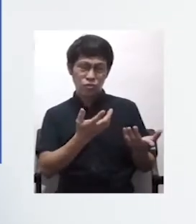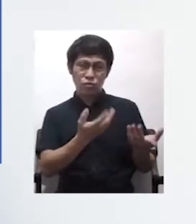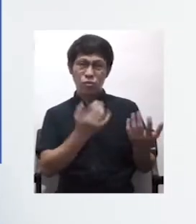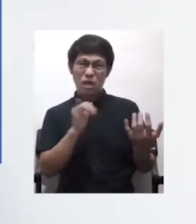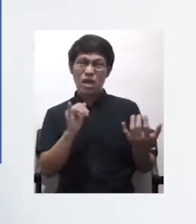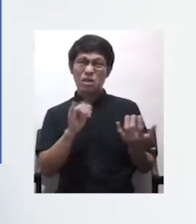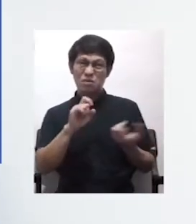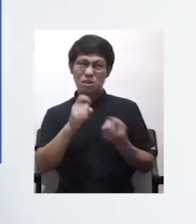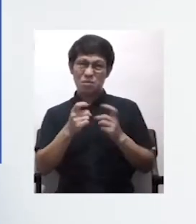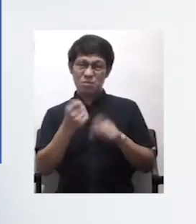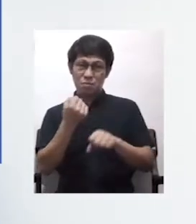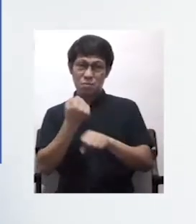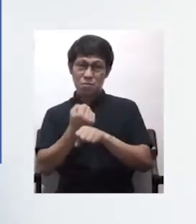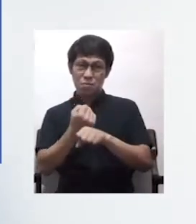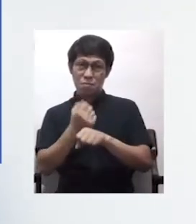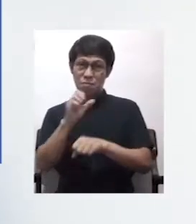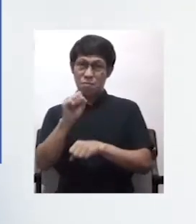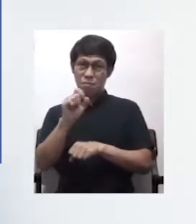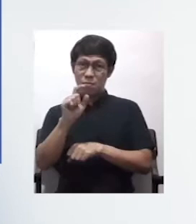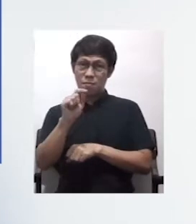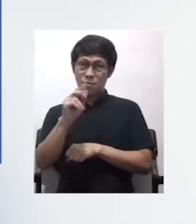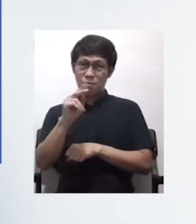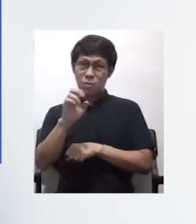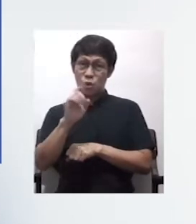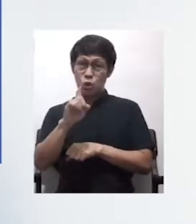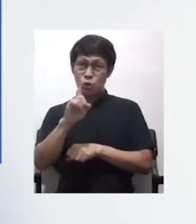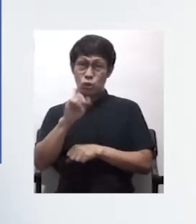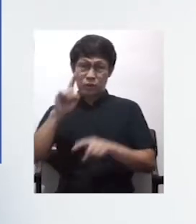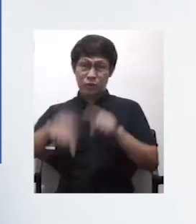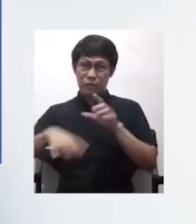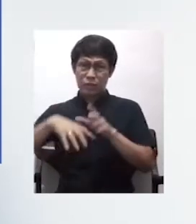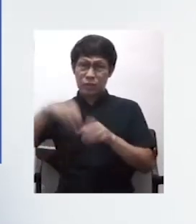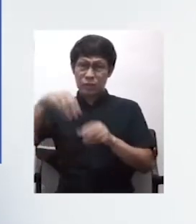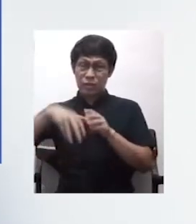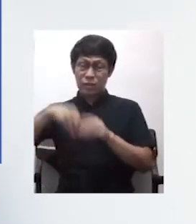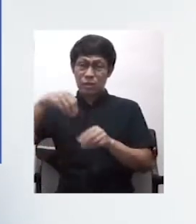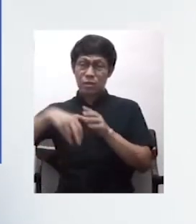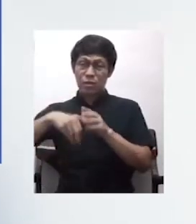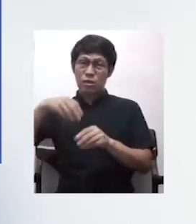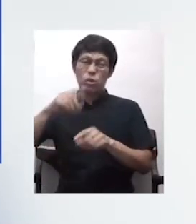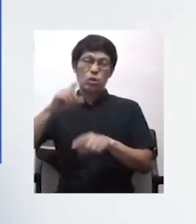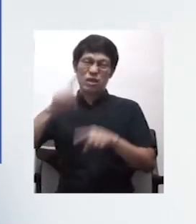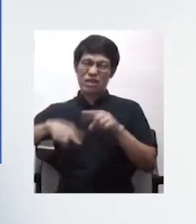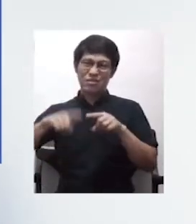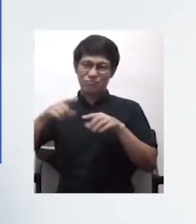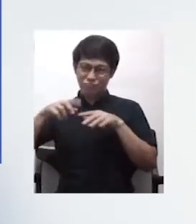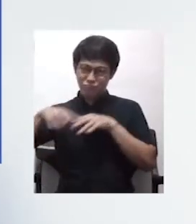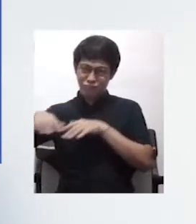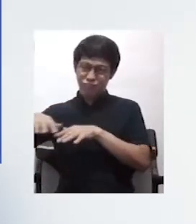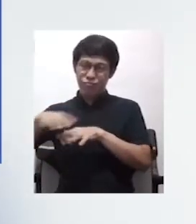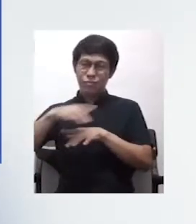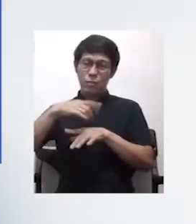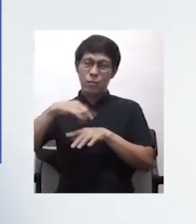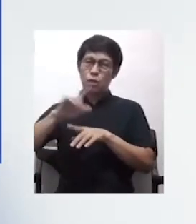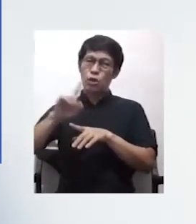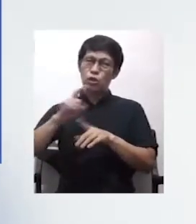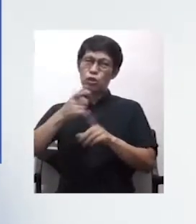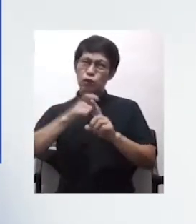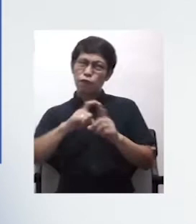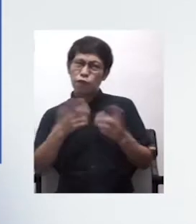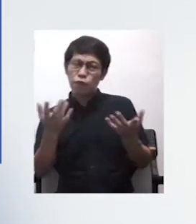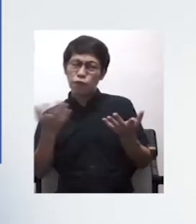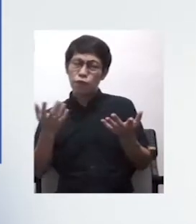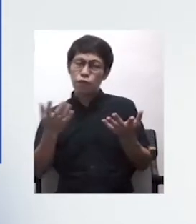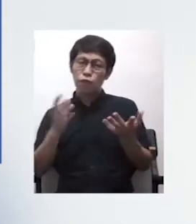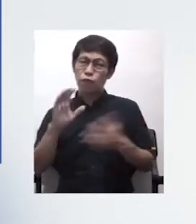mga solidong mga kristal na nabubuo na parang bato. Dito, hindi makalabas dahil